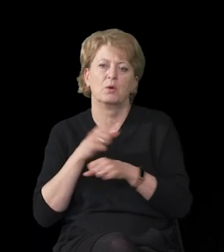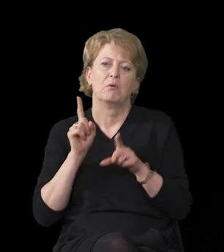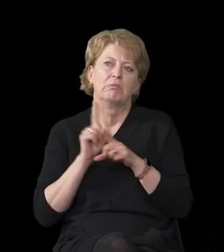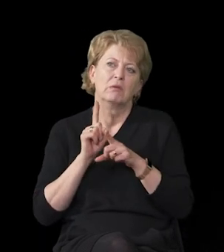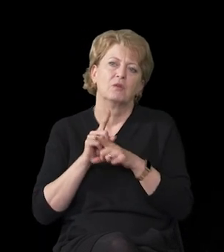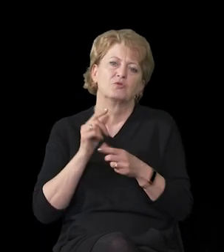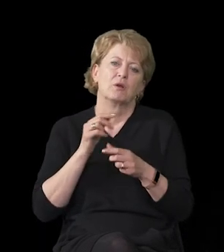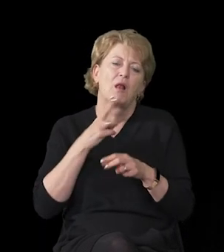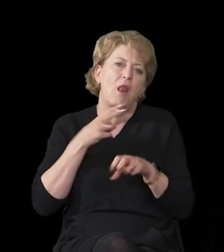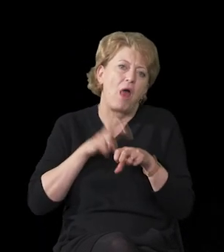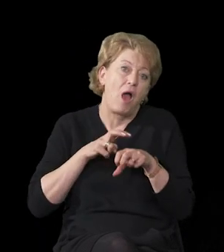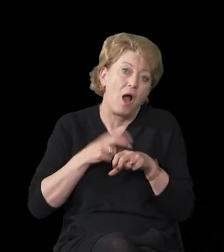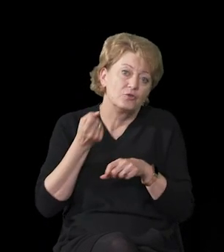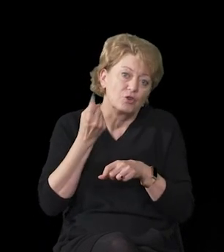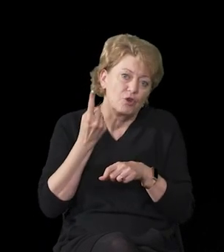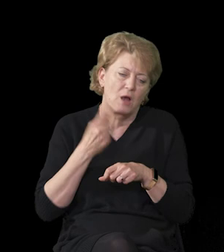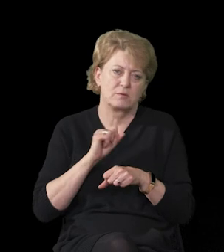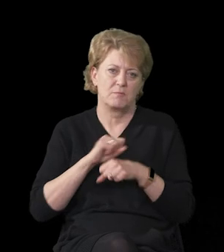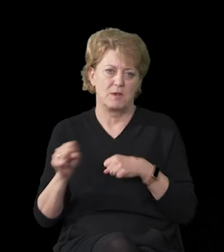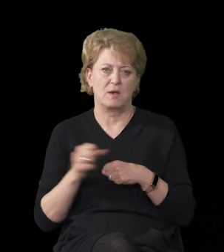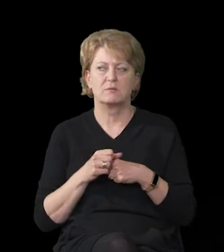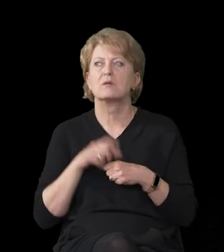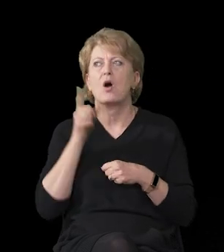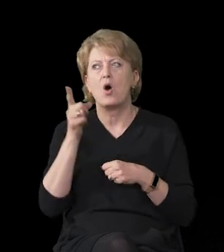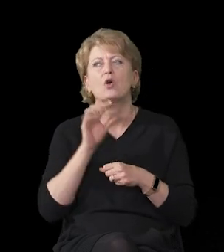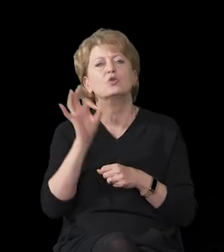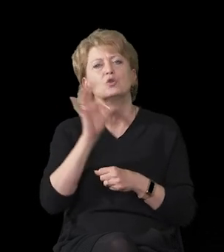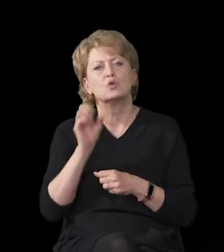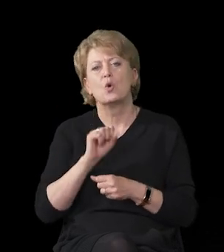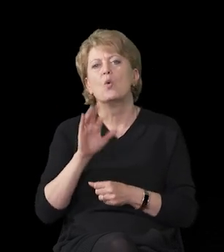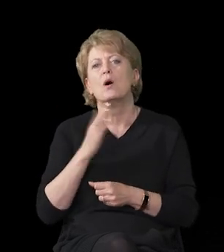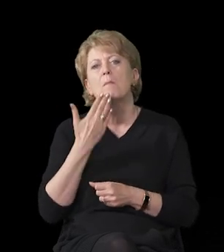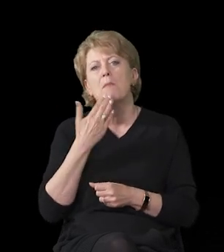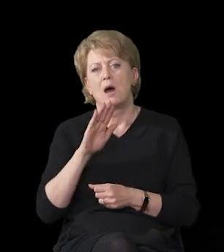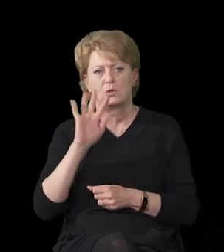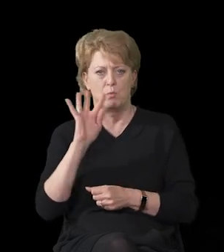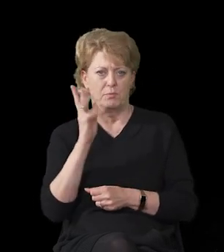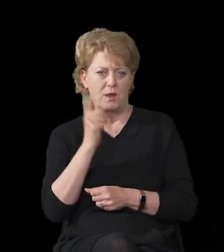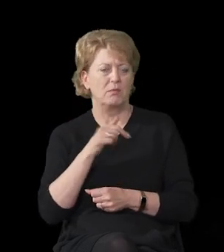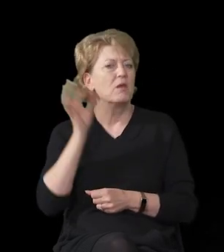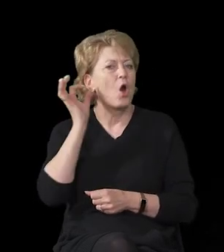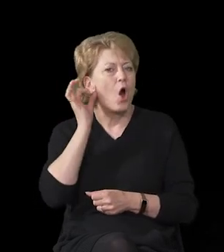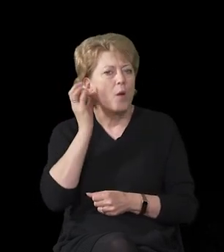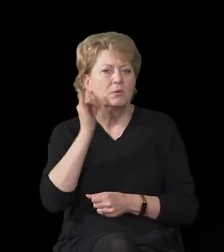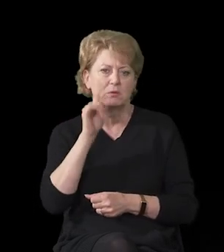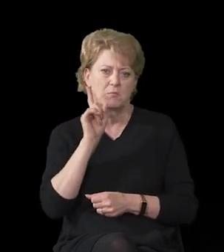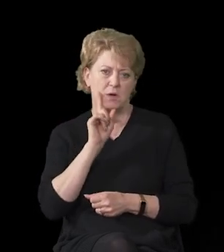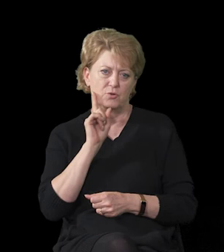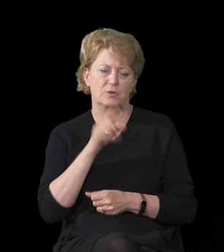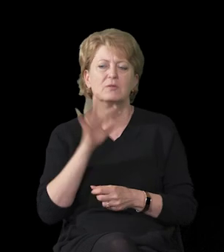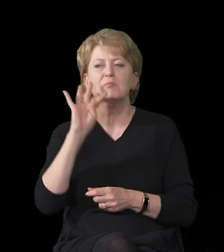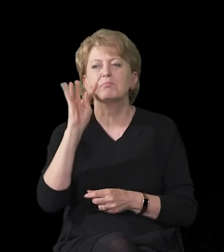lekarza. Hamarowie są bardzo piękni i to dotyczy zarówno kobiet, jak i mężczyzn. Oni są pięknie, kolorowo